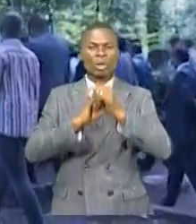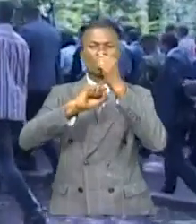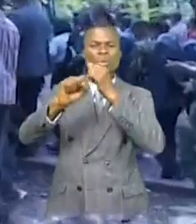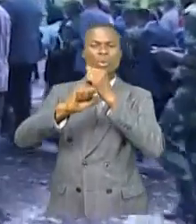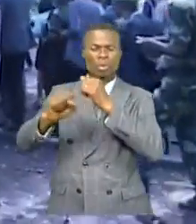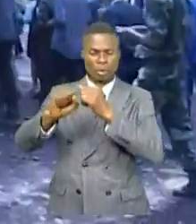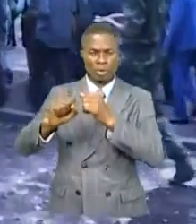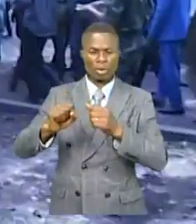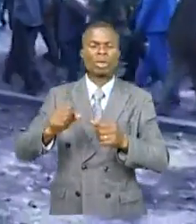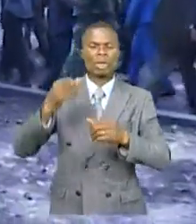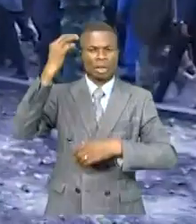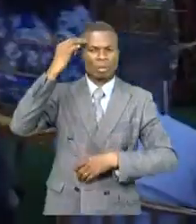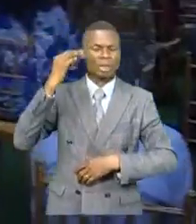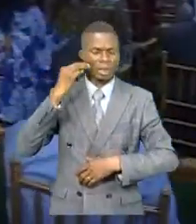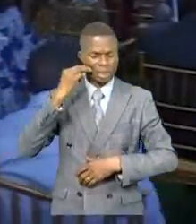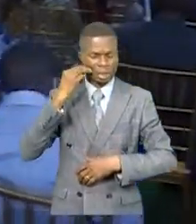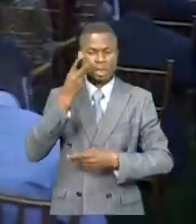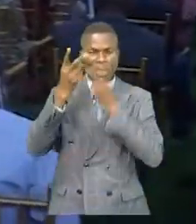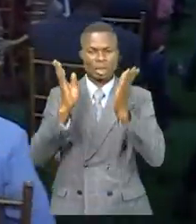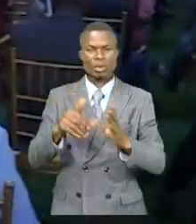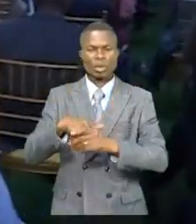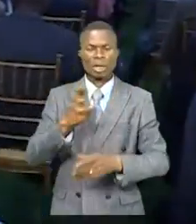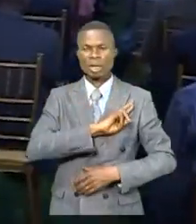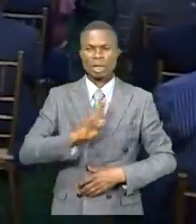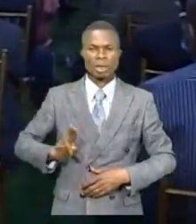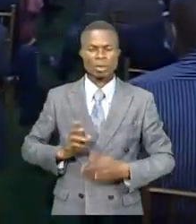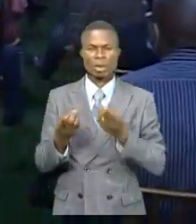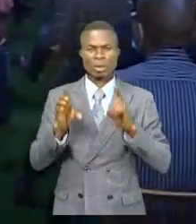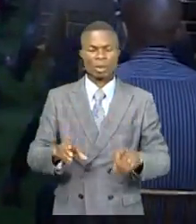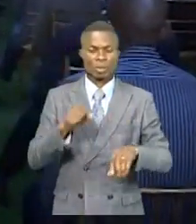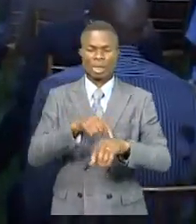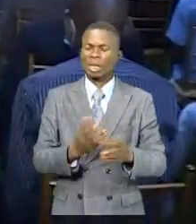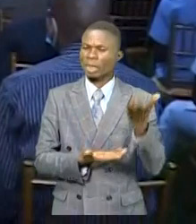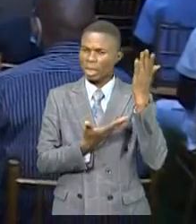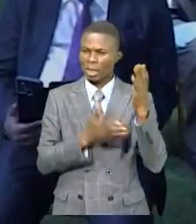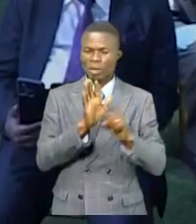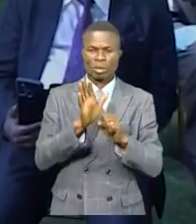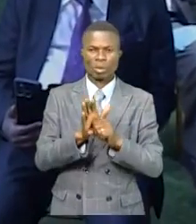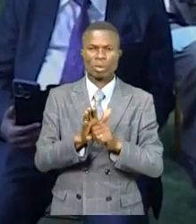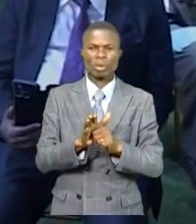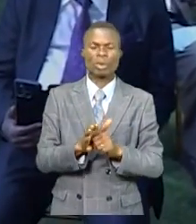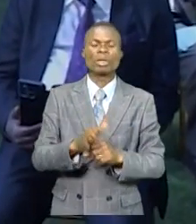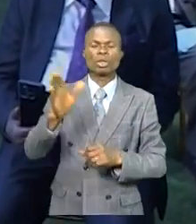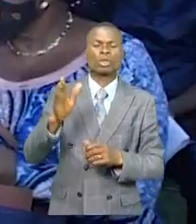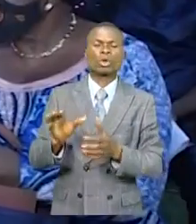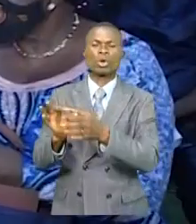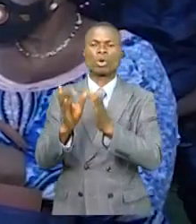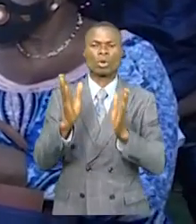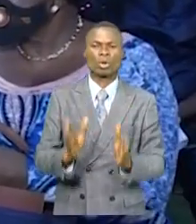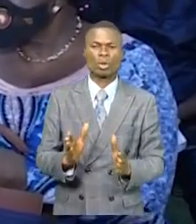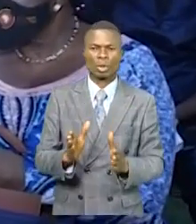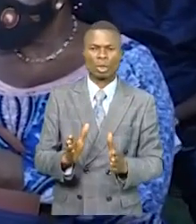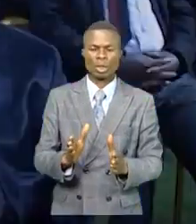du tourisme en République démocratique du Congo. Moment propice pour le collaborateur du ministre Modero Simba de lui présenter